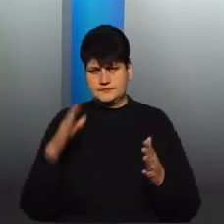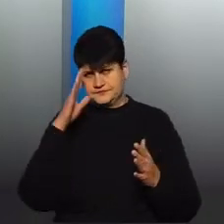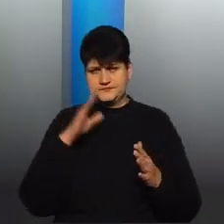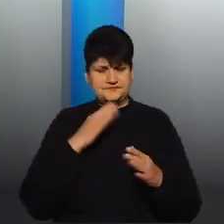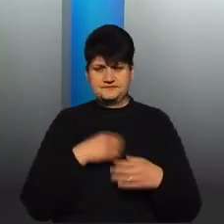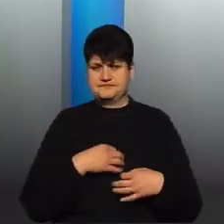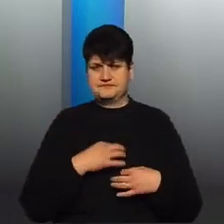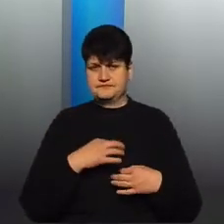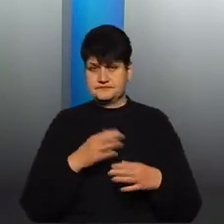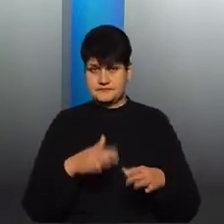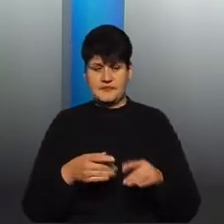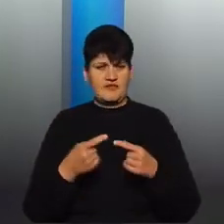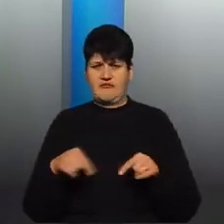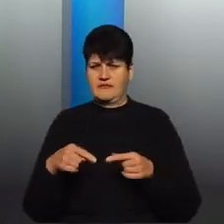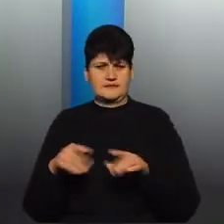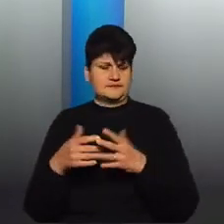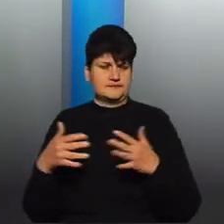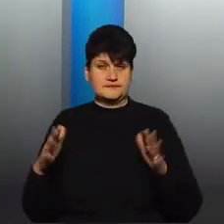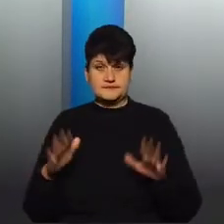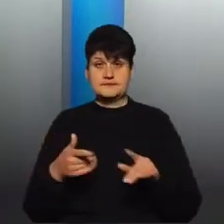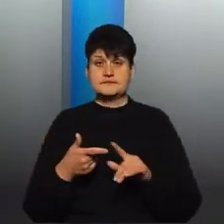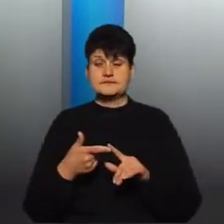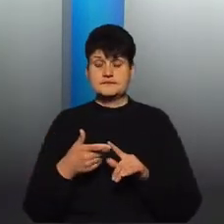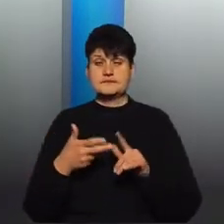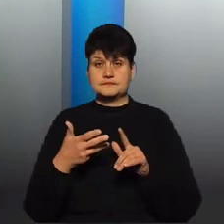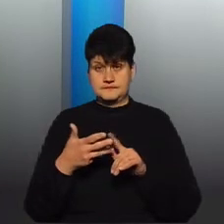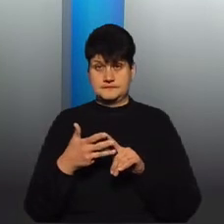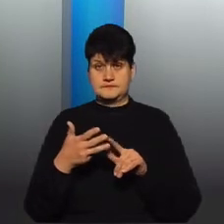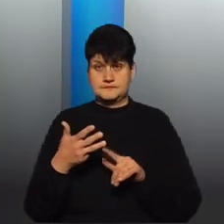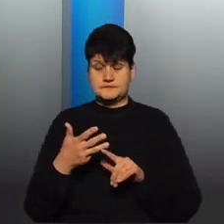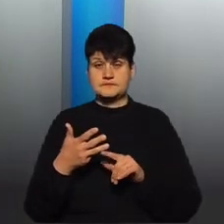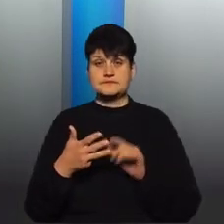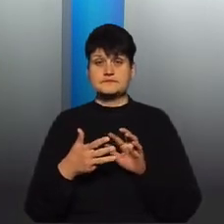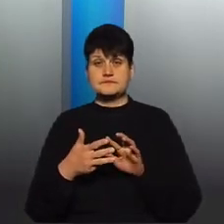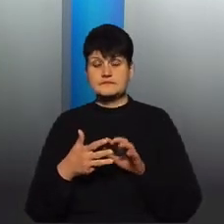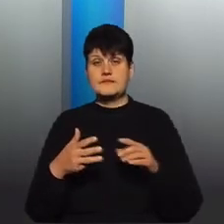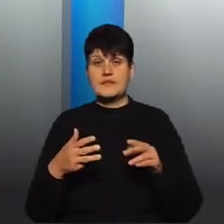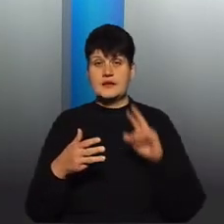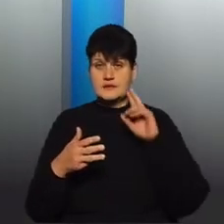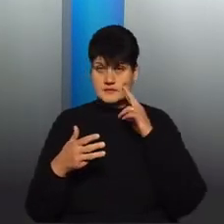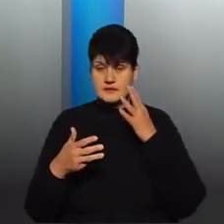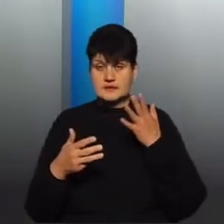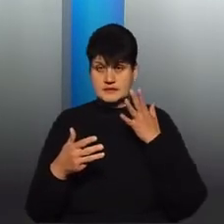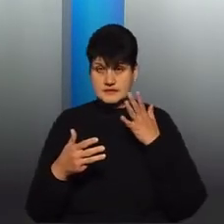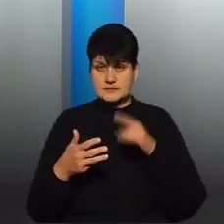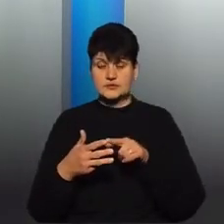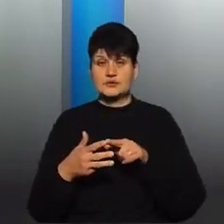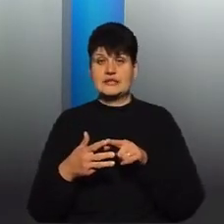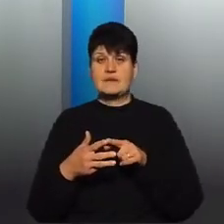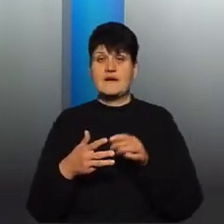видах сексуальних стосунків. То якщо брати до уваги статевий шлях передання, звісно, що використовувати